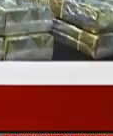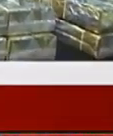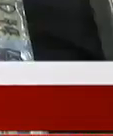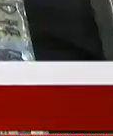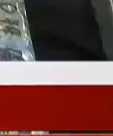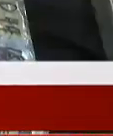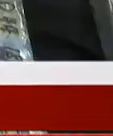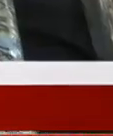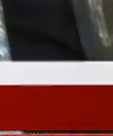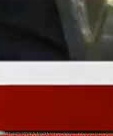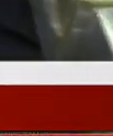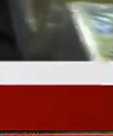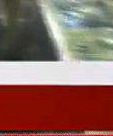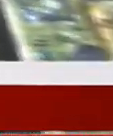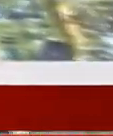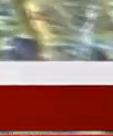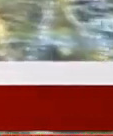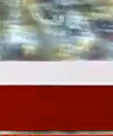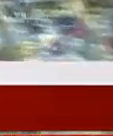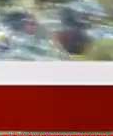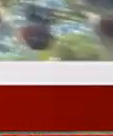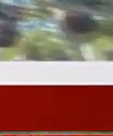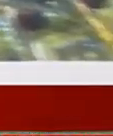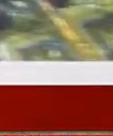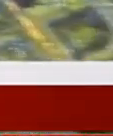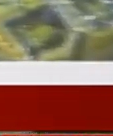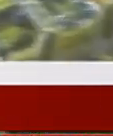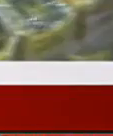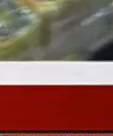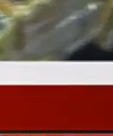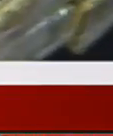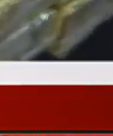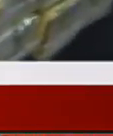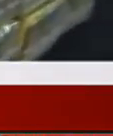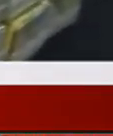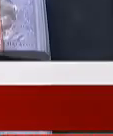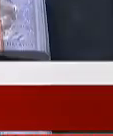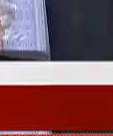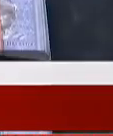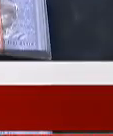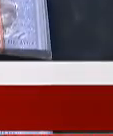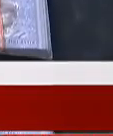RM262 syabu dirampas, sindiket pengedaran dadah tumpas.